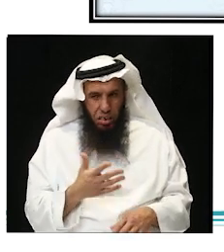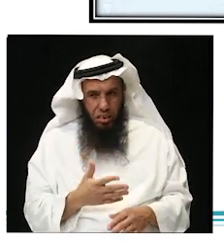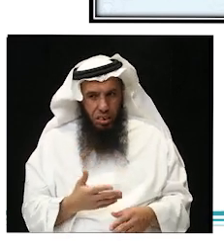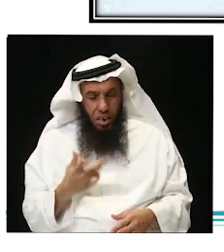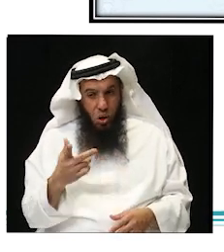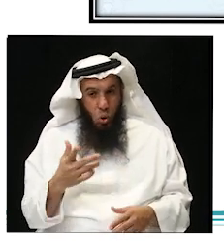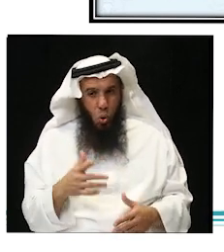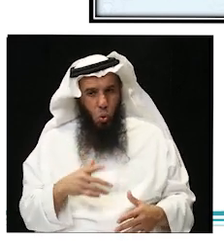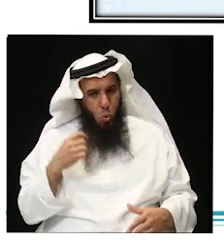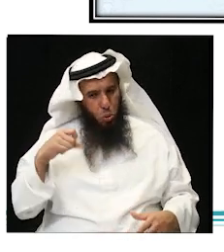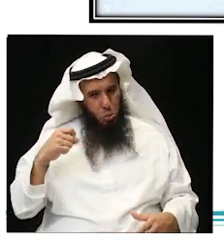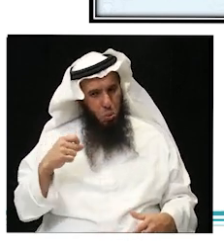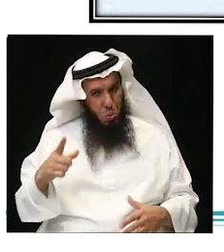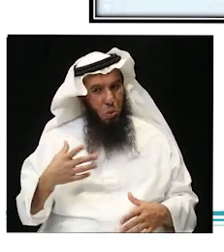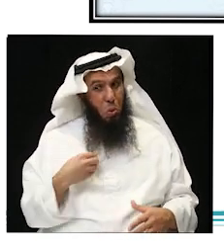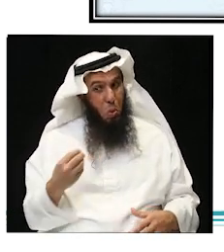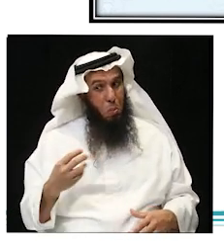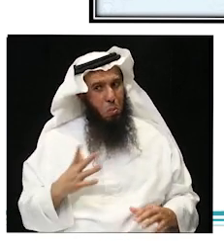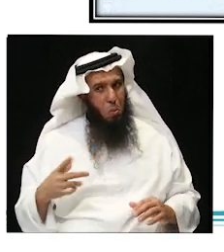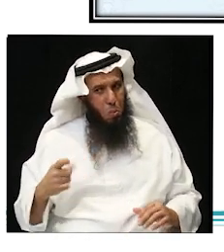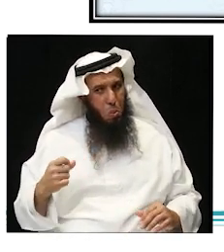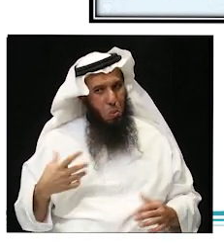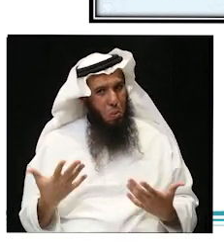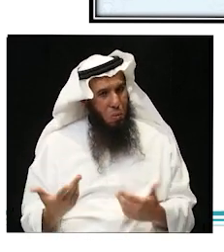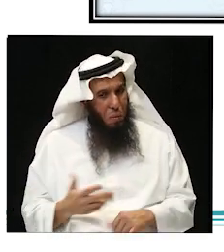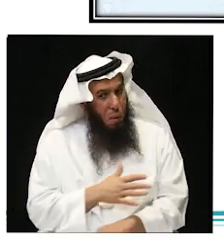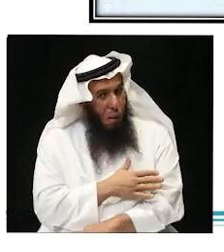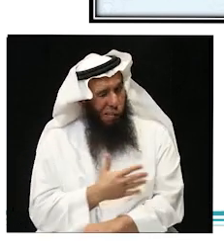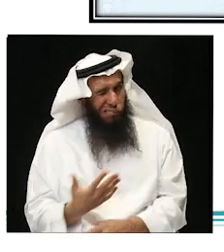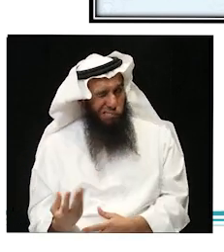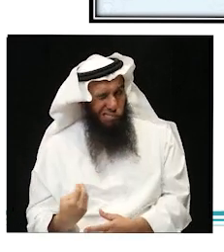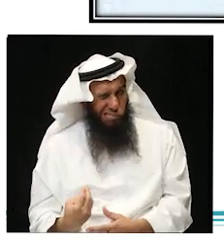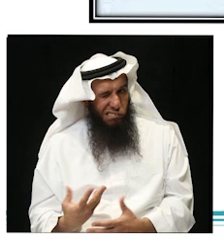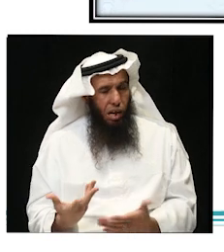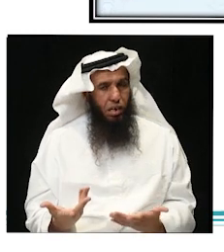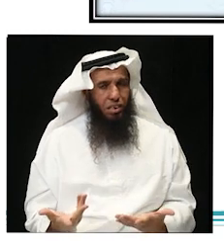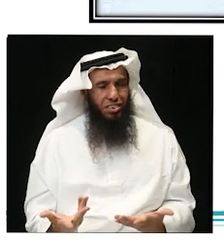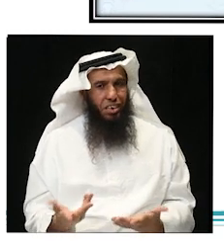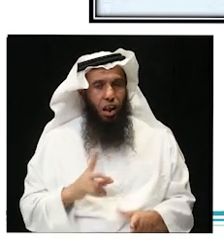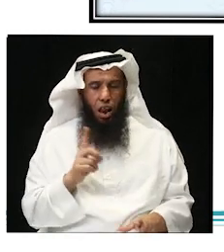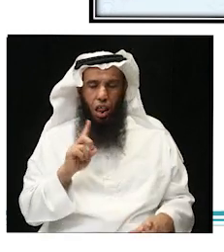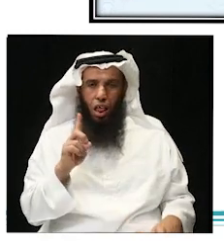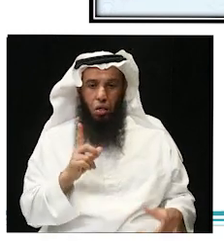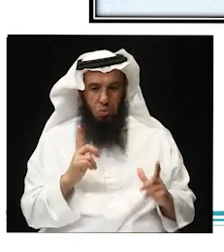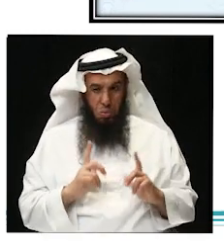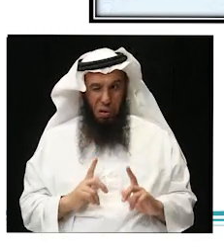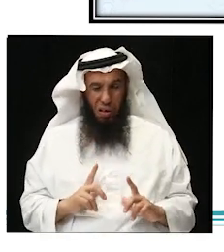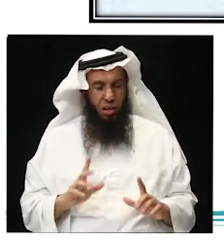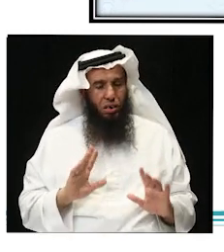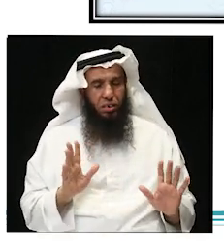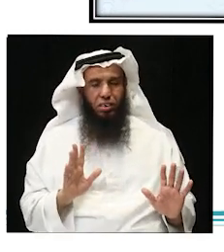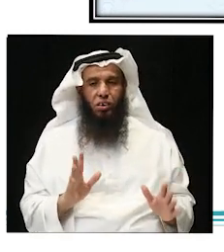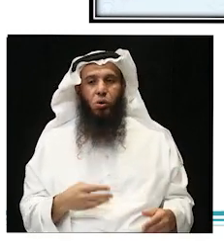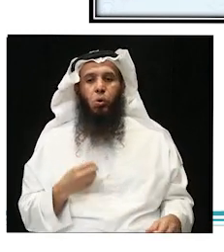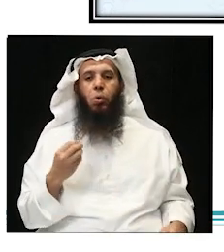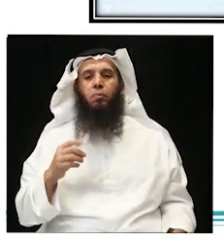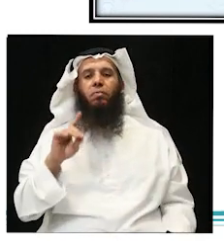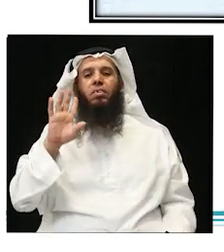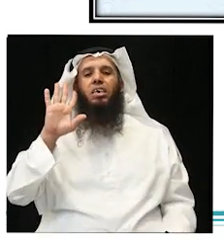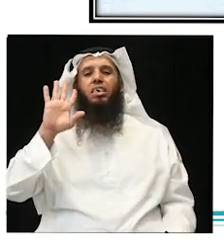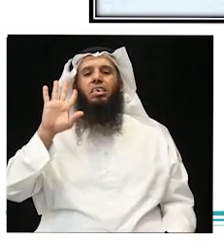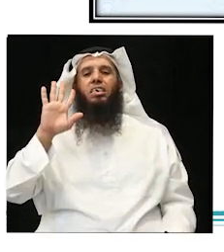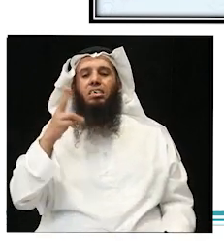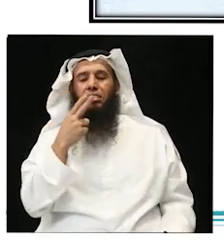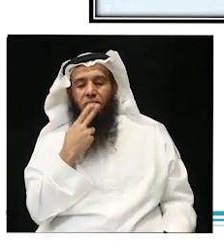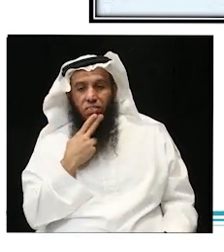الصحابة، علماء الأمة، الدعاة إلى الله سبحانه وتعالى، والحكام المصلحين وجميع الصالحين. وهذه هي